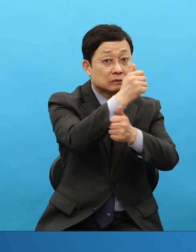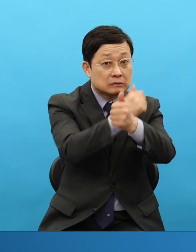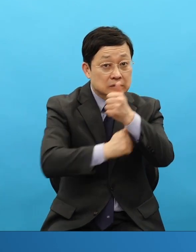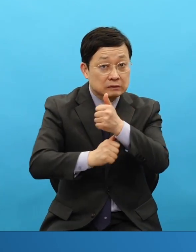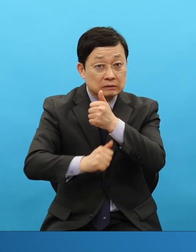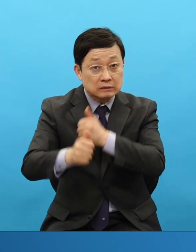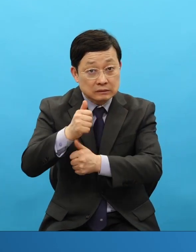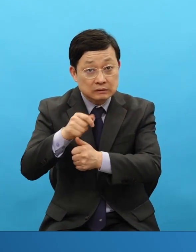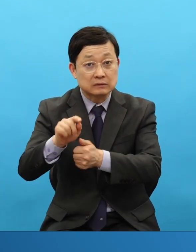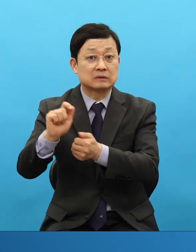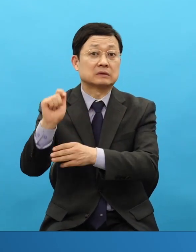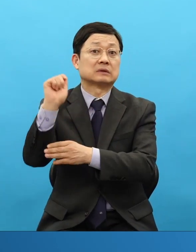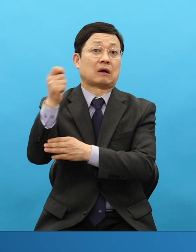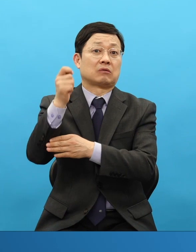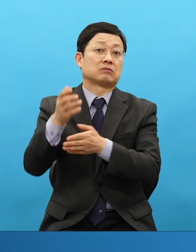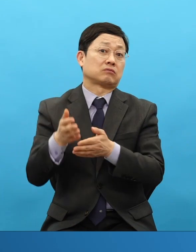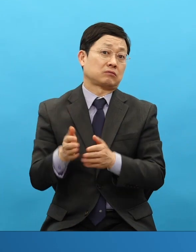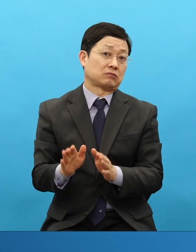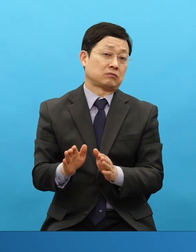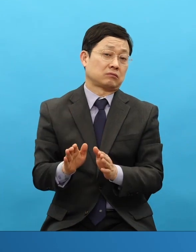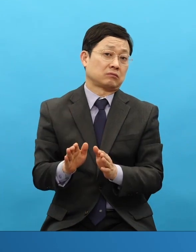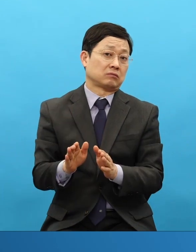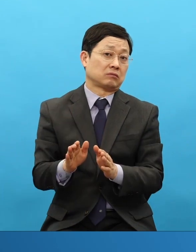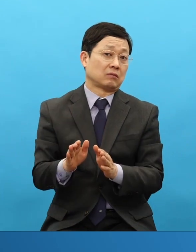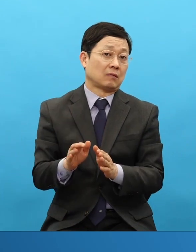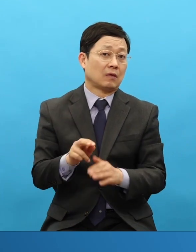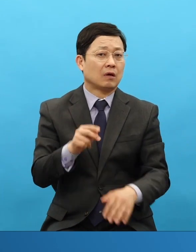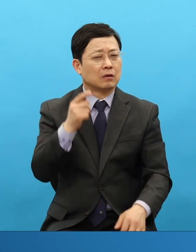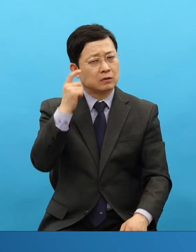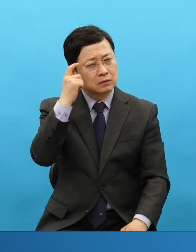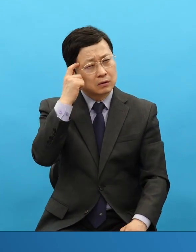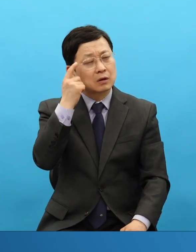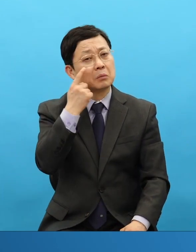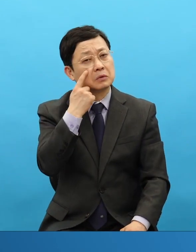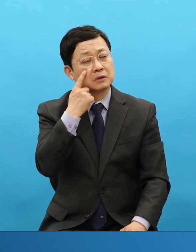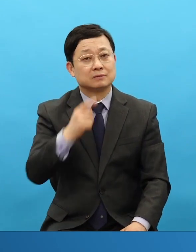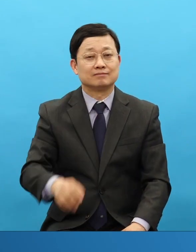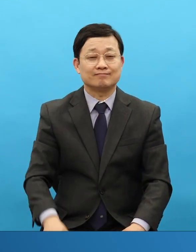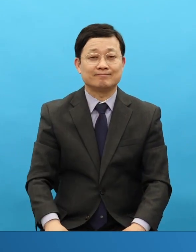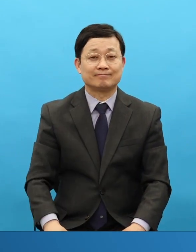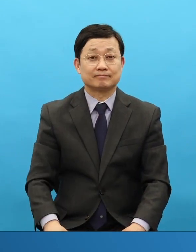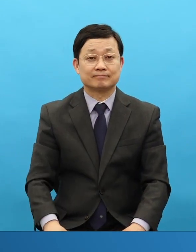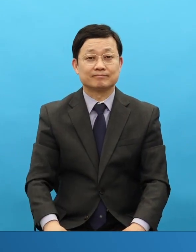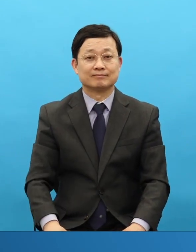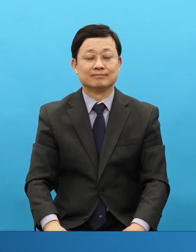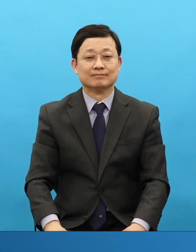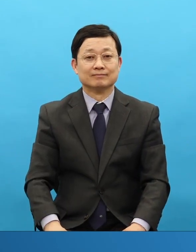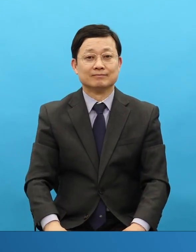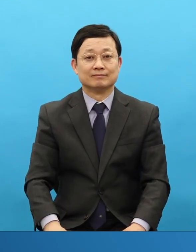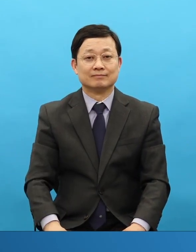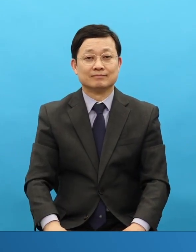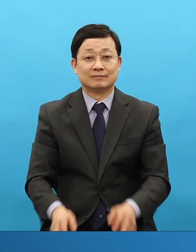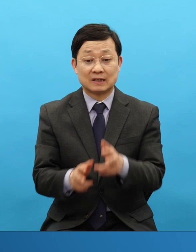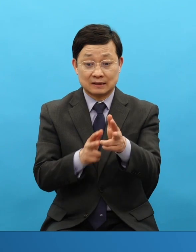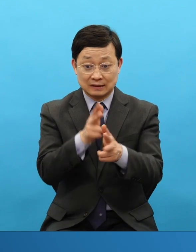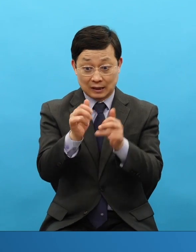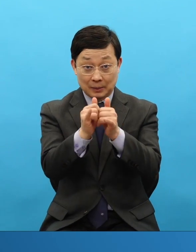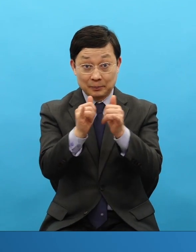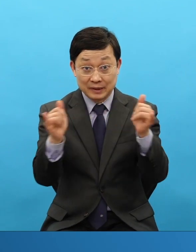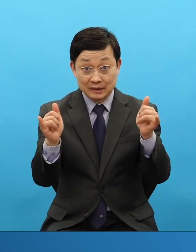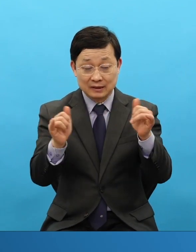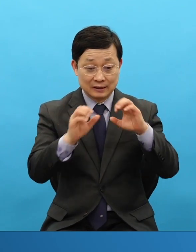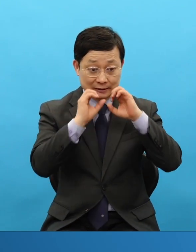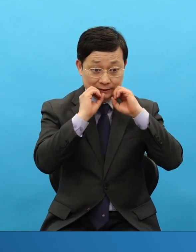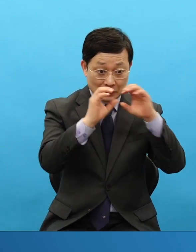David arises. 생각해 보세요. 지금 산업인들이 전도 선교를 바르게